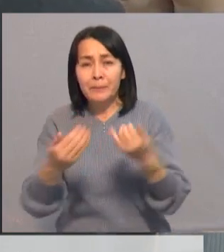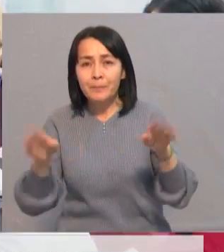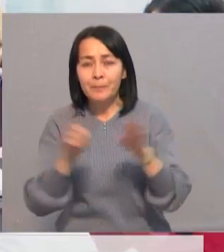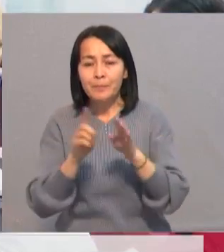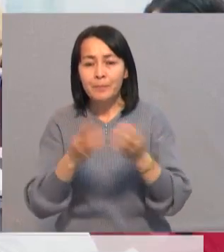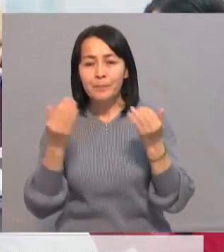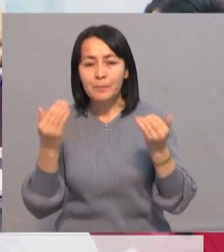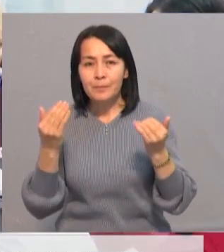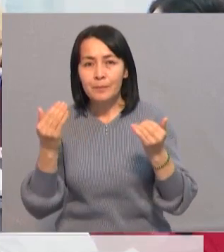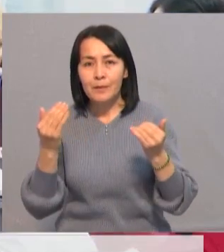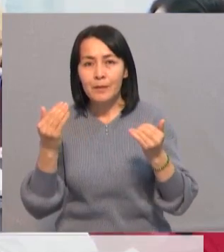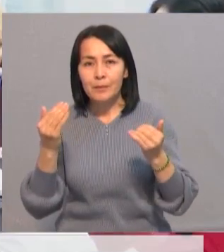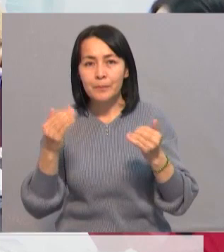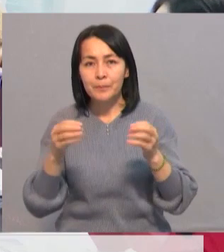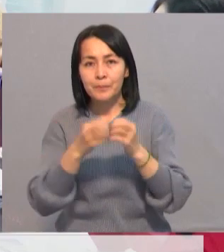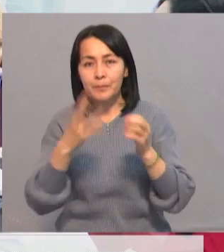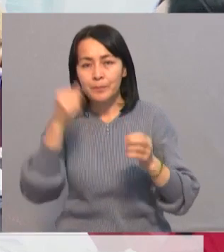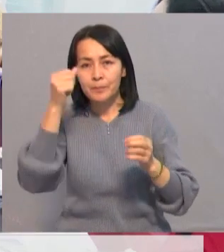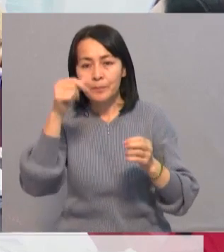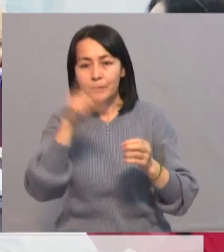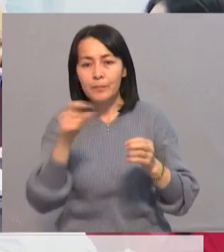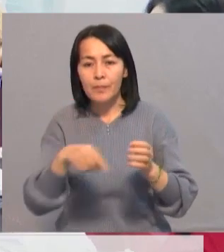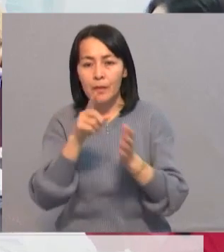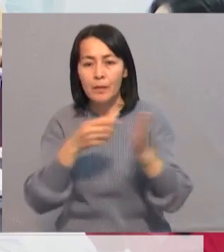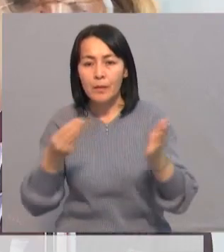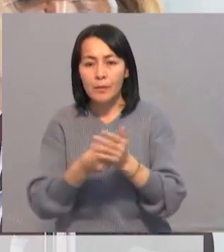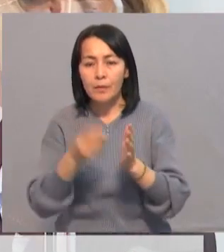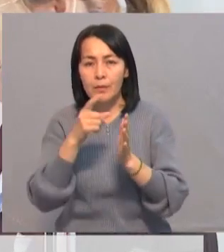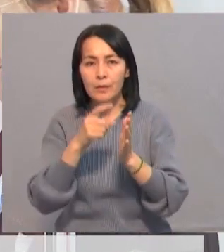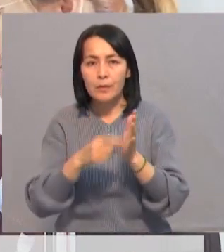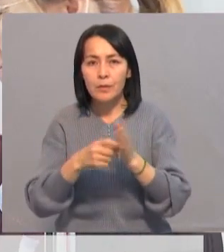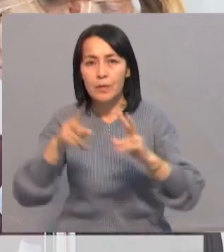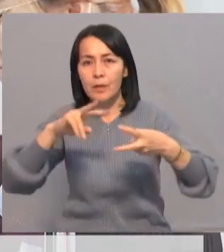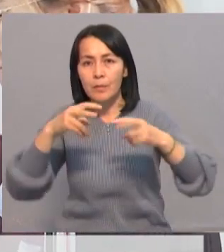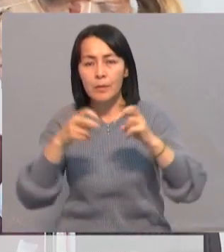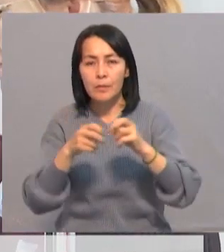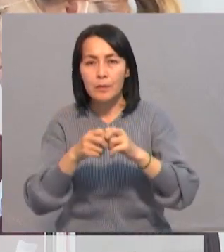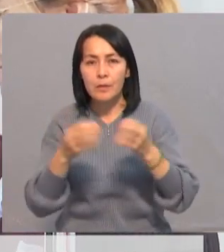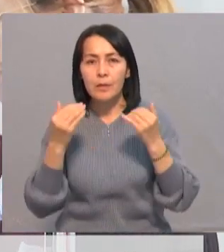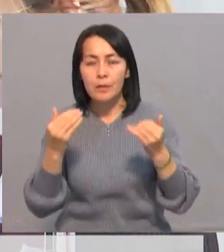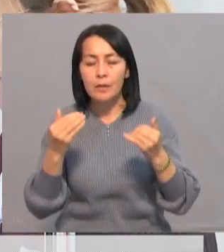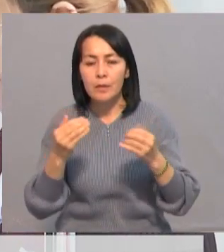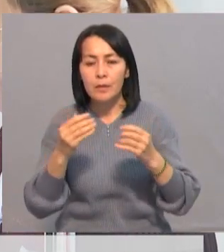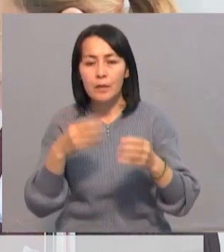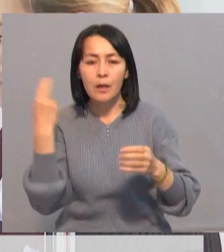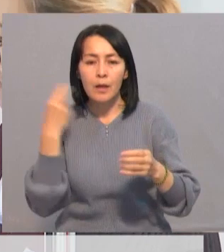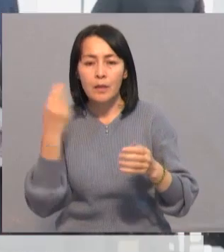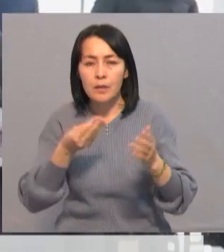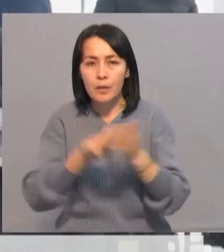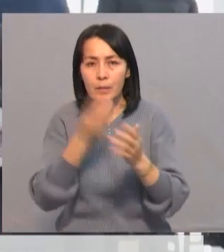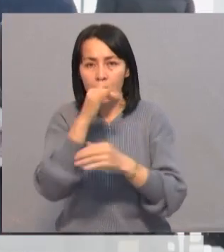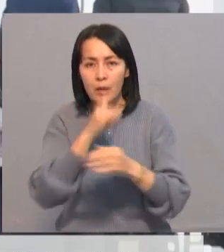алмайды. Шымкентте 13 мың азамат алимент төлейді, оның 700-і проблемалық жағдайда жүр, яғни берешегін өтей алмай